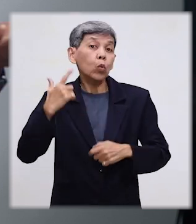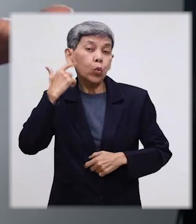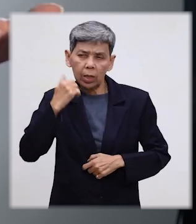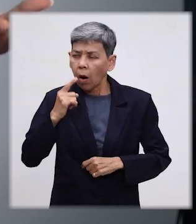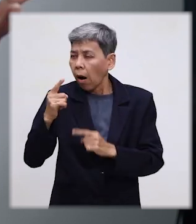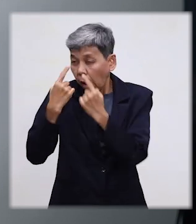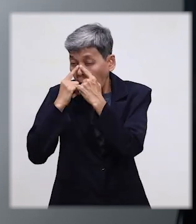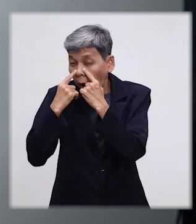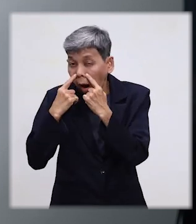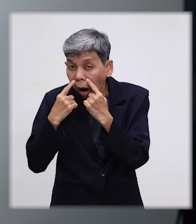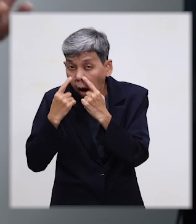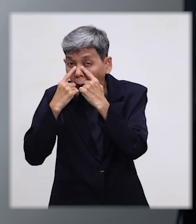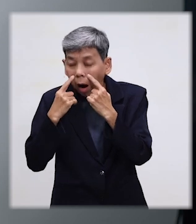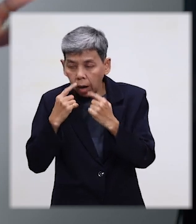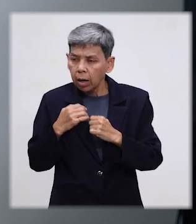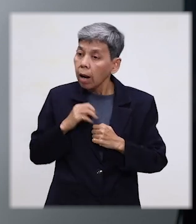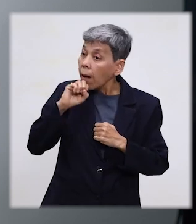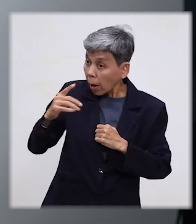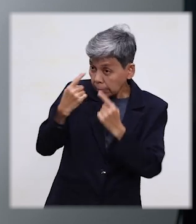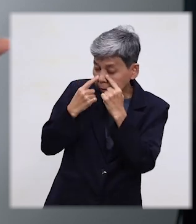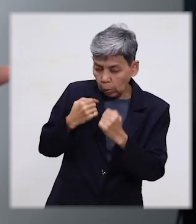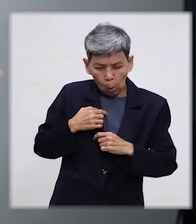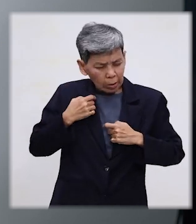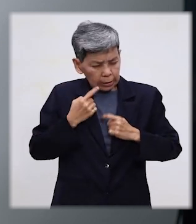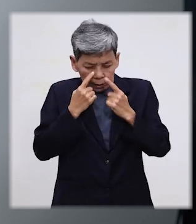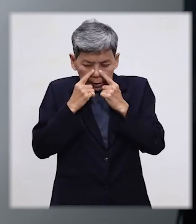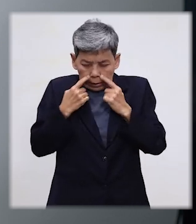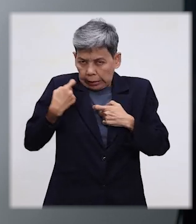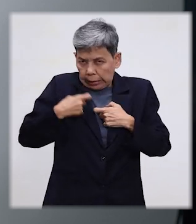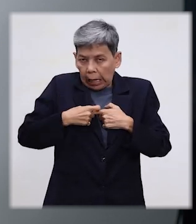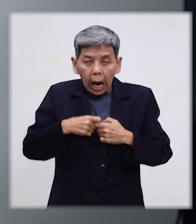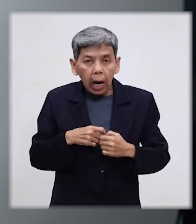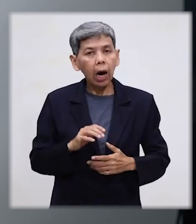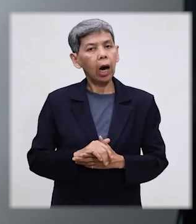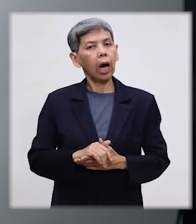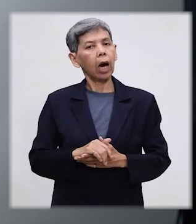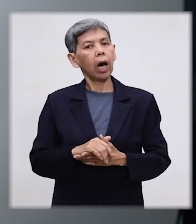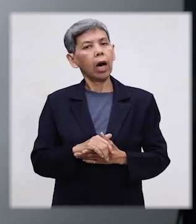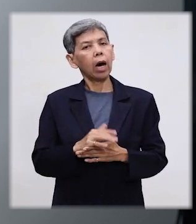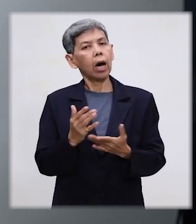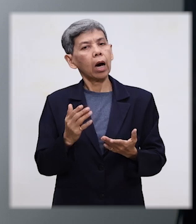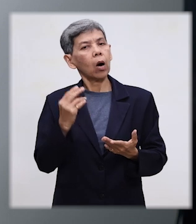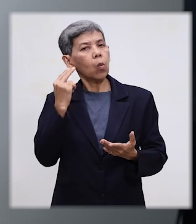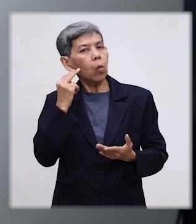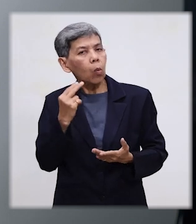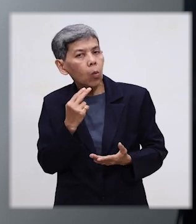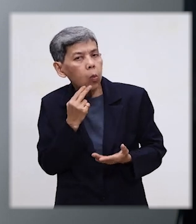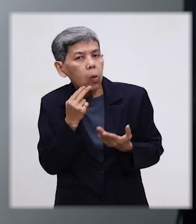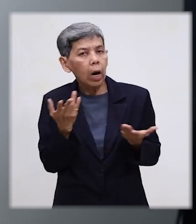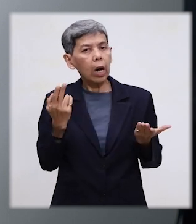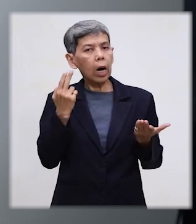ติสั่งให้ร้องไห้อะไรเงี้ยก็แบบยังยากเลยแต่ก็แบบนี่จะบอกแบบกลุ่มค